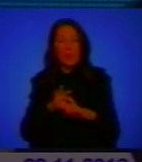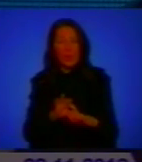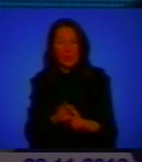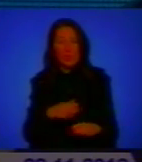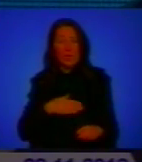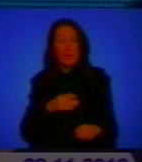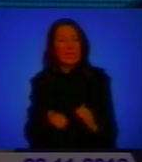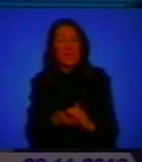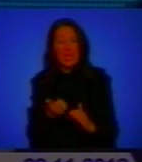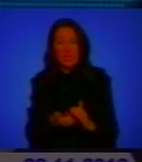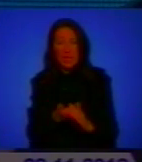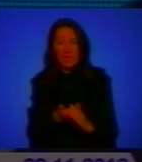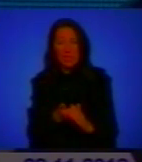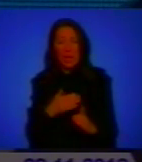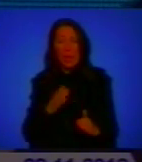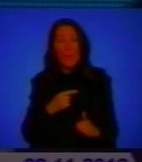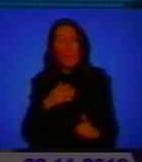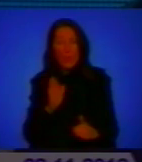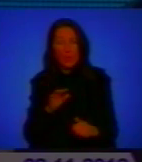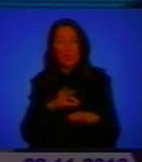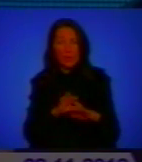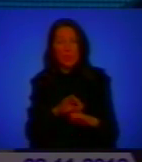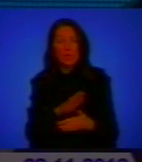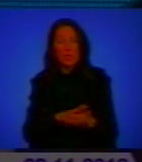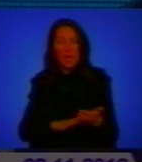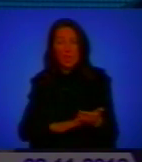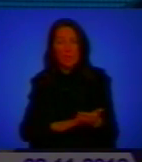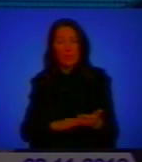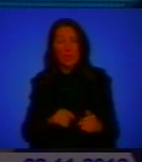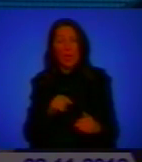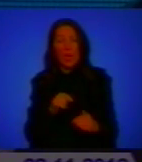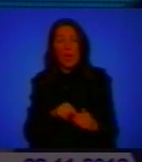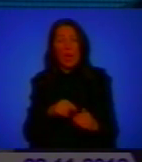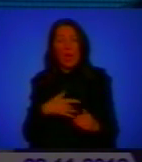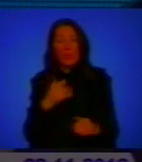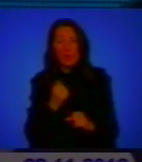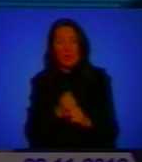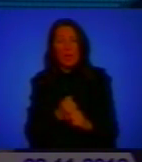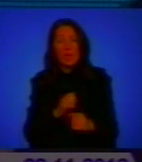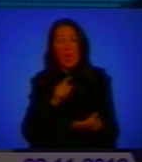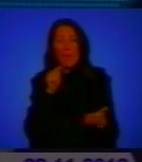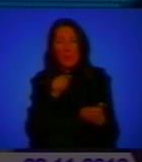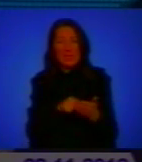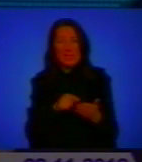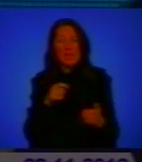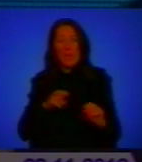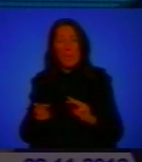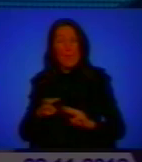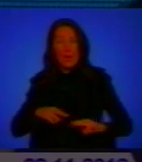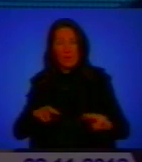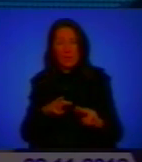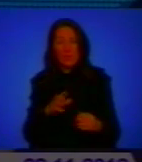взгляд, недостаточна. И она будет проводиться и дальше. Принципиальная позиция правительства – это продолжать линию